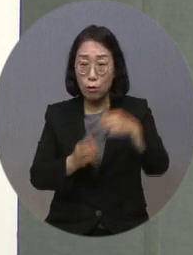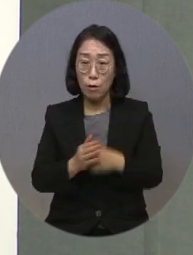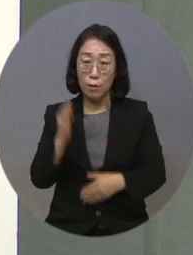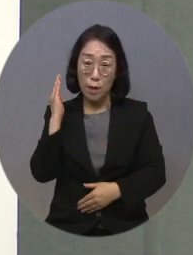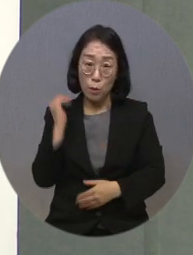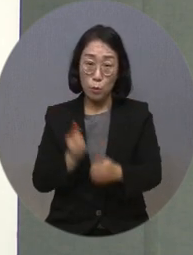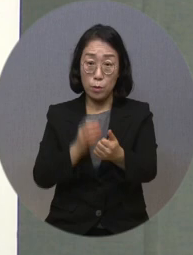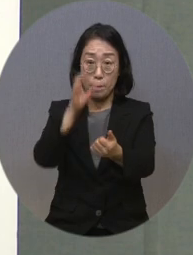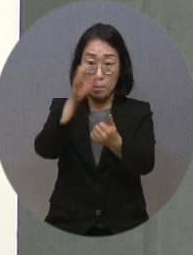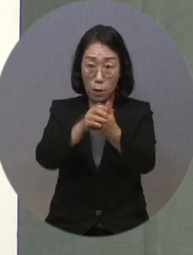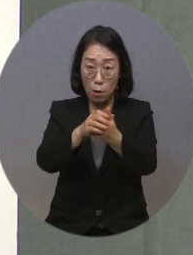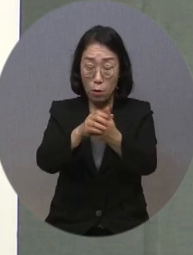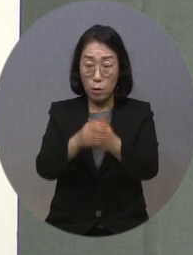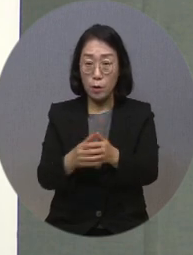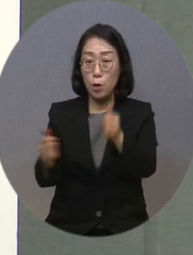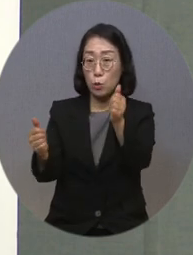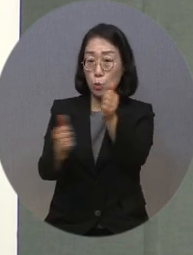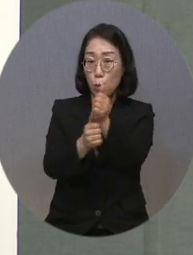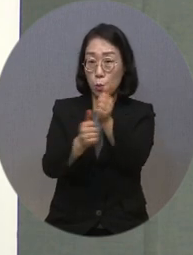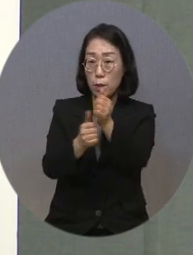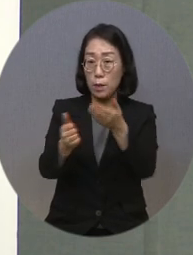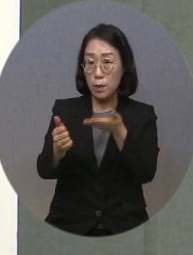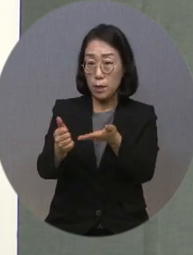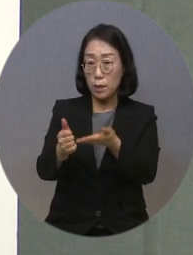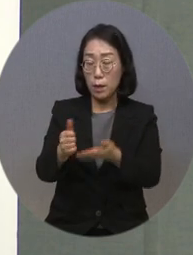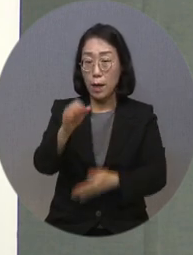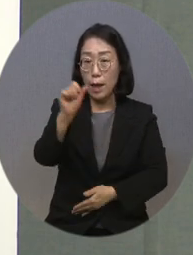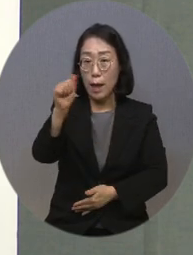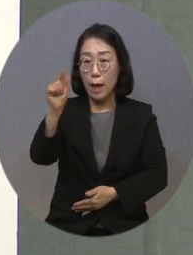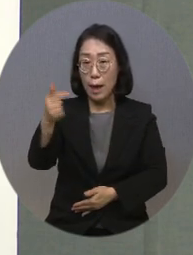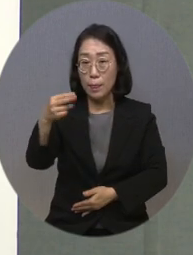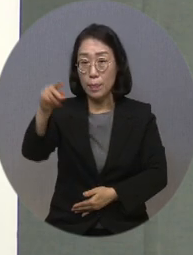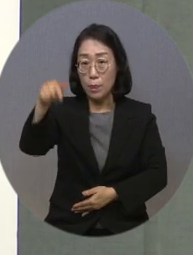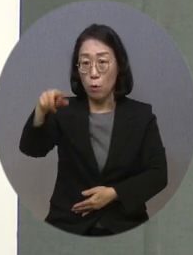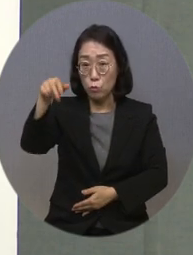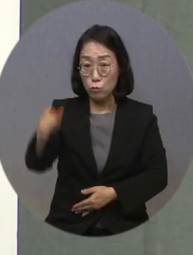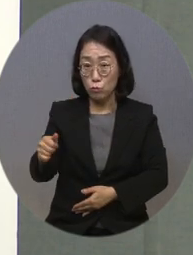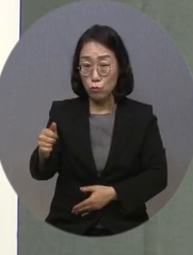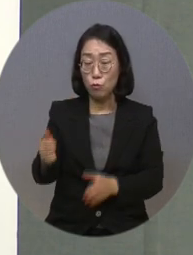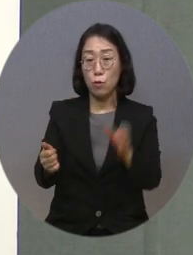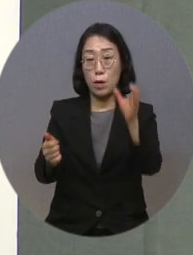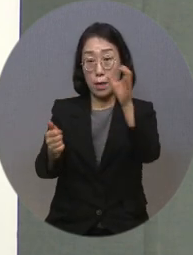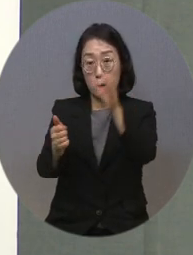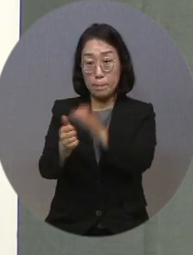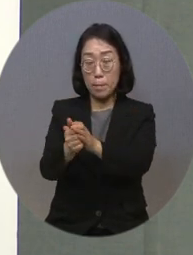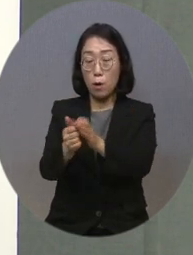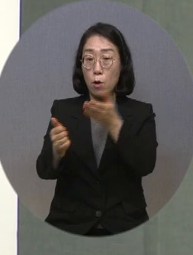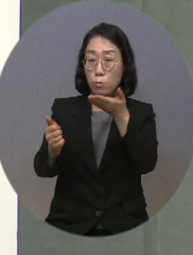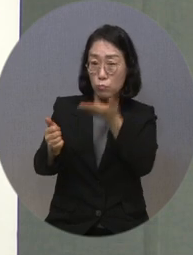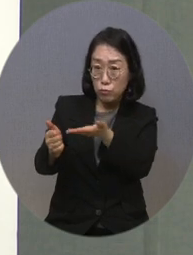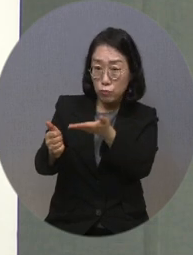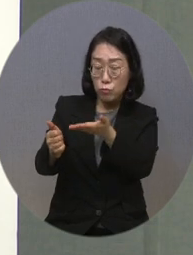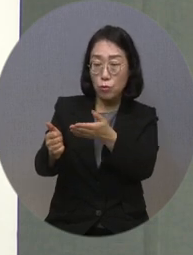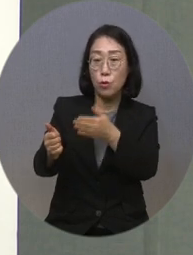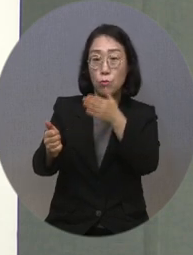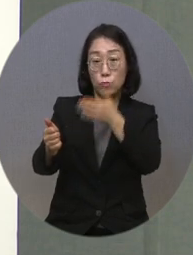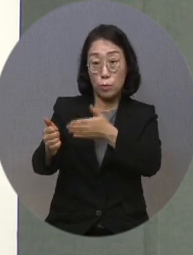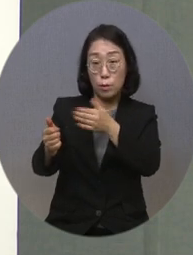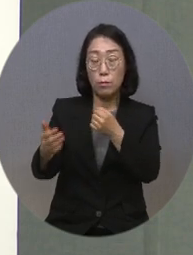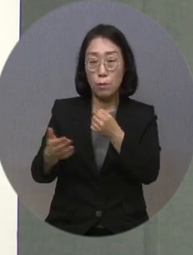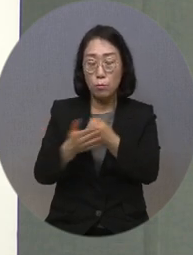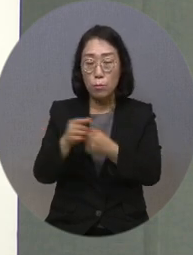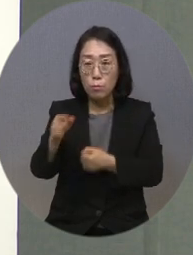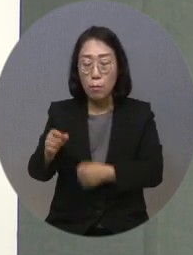한덕수 총리 지명을 하셔서 이제 거기에 따르는 인선이 내각 조각을 하는데